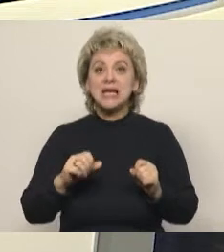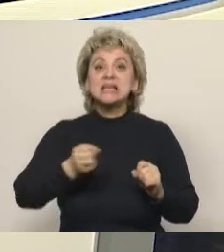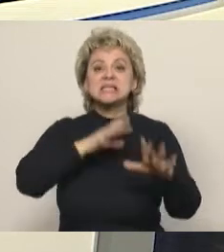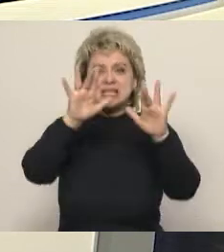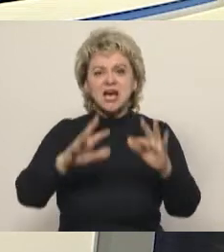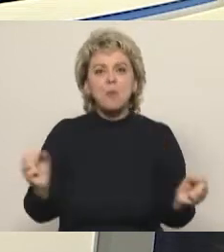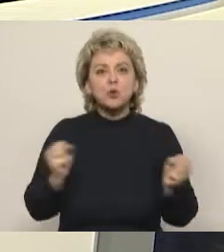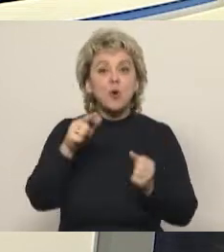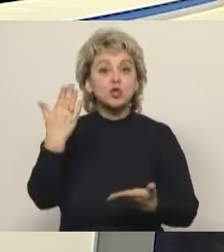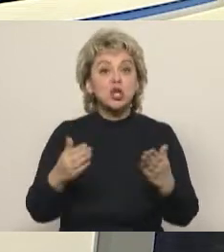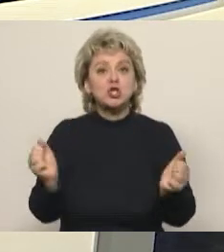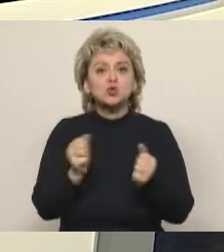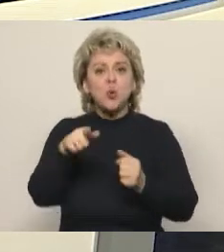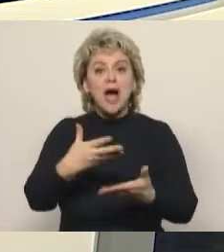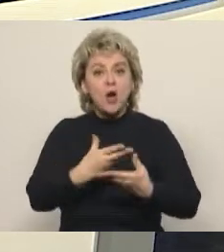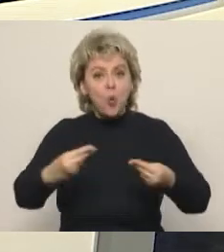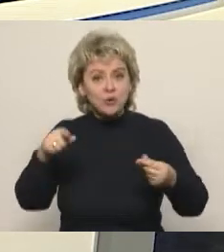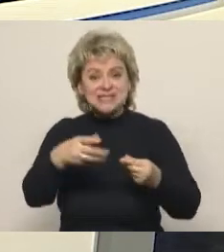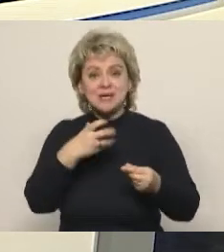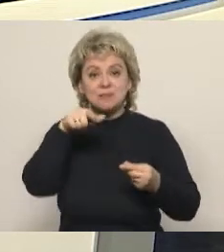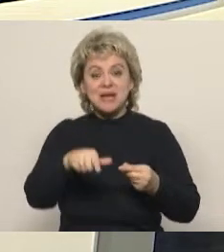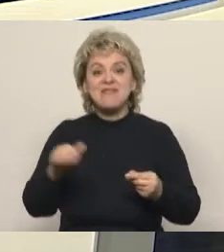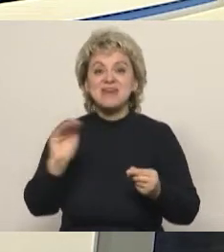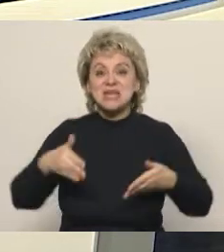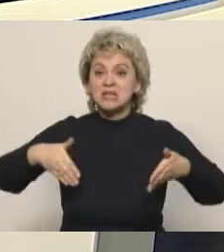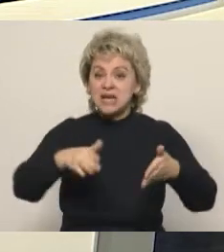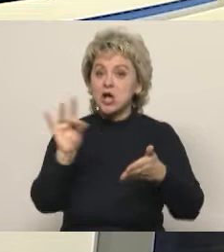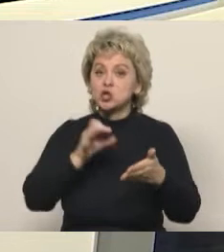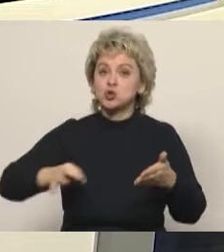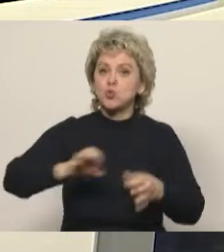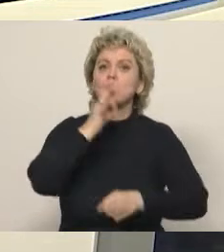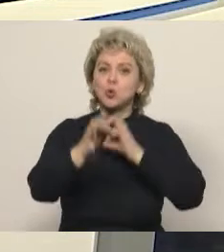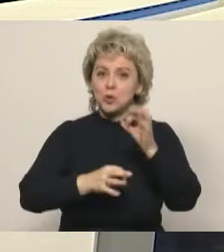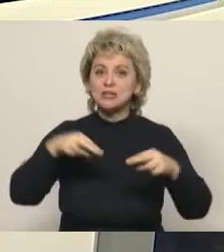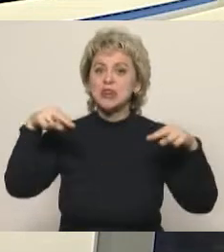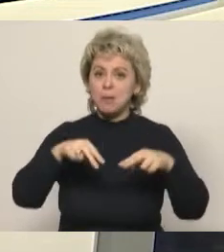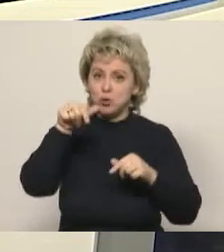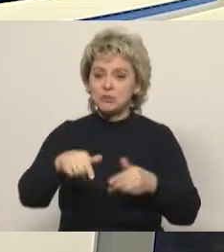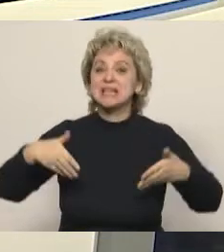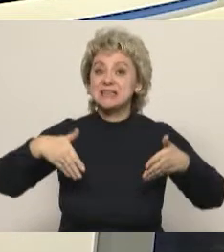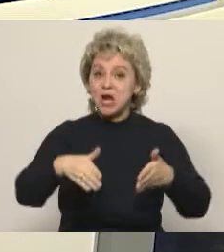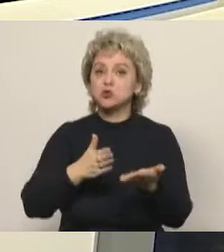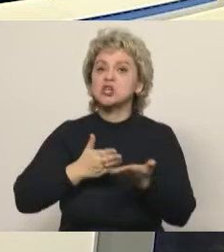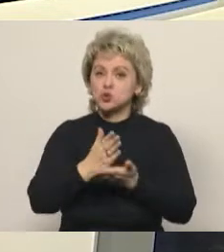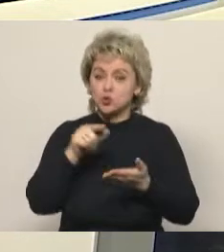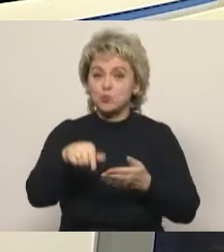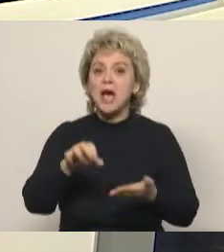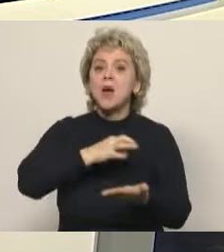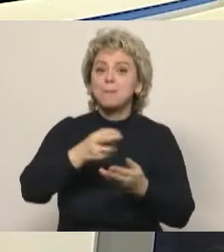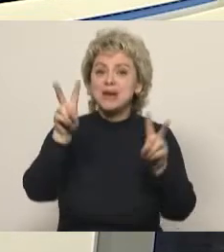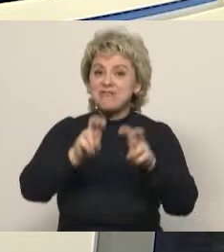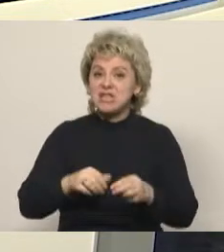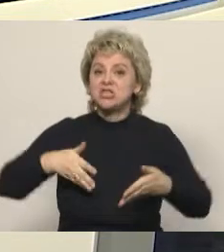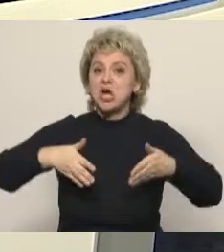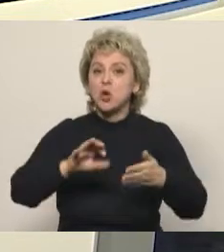Снегопад с морозом или сухая оттепель. Федеральные трассы Ростовской области под круглосуточным наблюдением дорожных служб. Мониторинг дорог